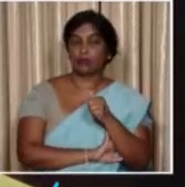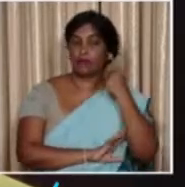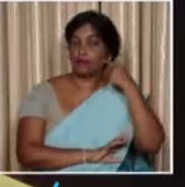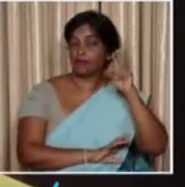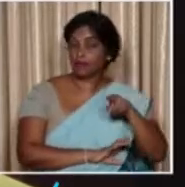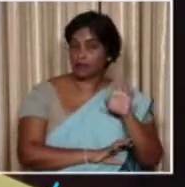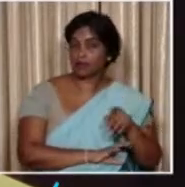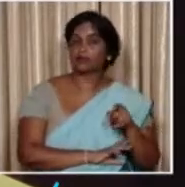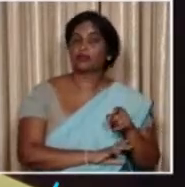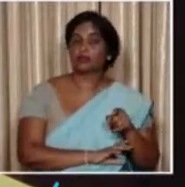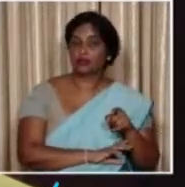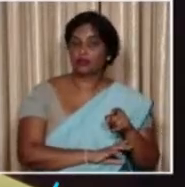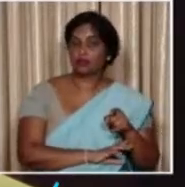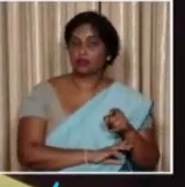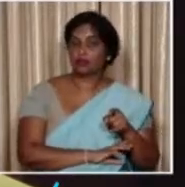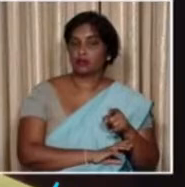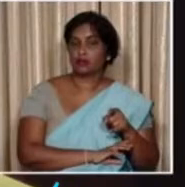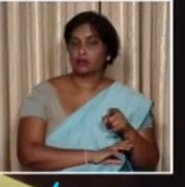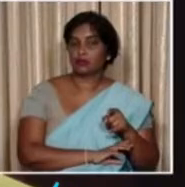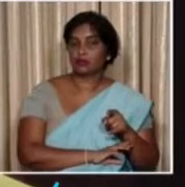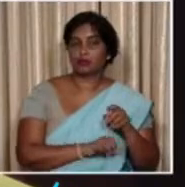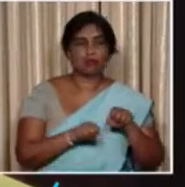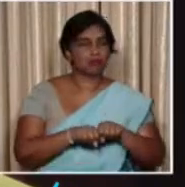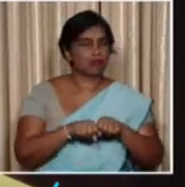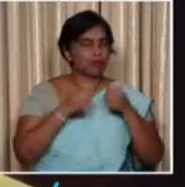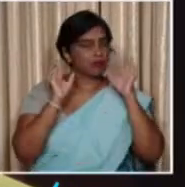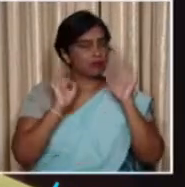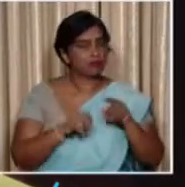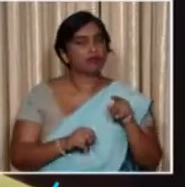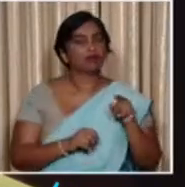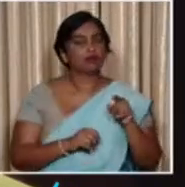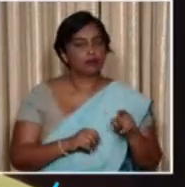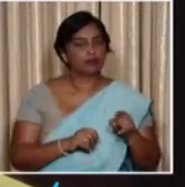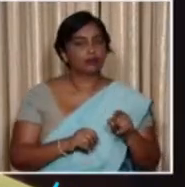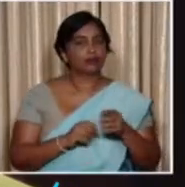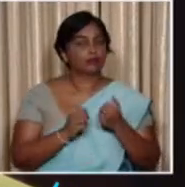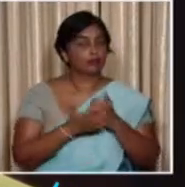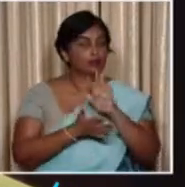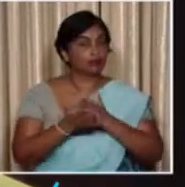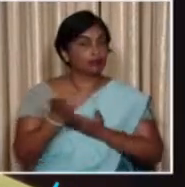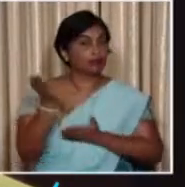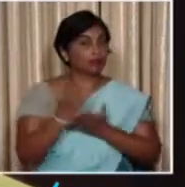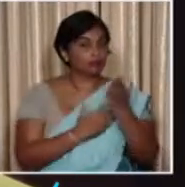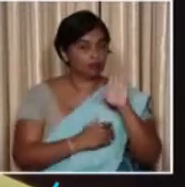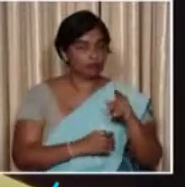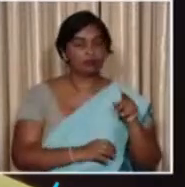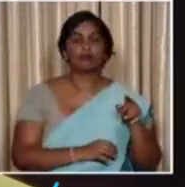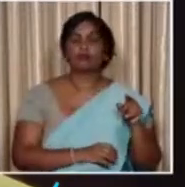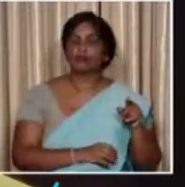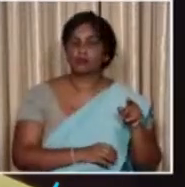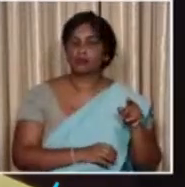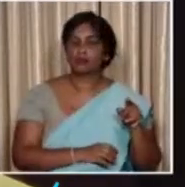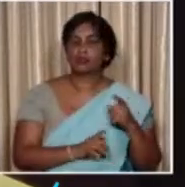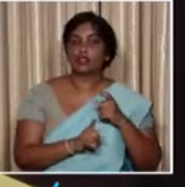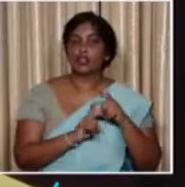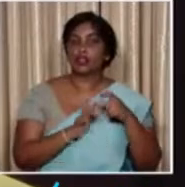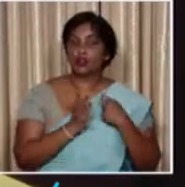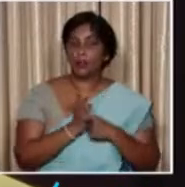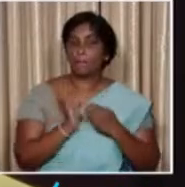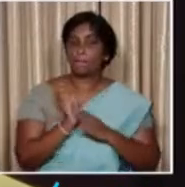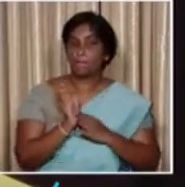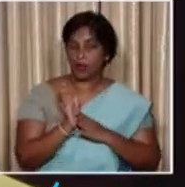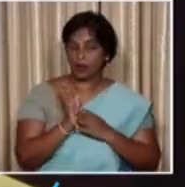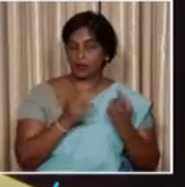විශ්වාස කරලා එය උල්ලංඝනය කරන්නේ නැතුව මේ පෙත්සම් ඉදිරිපත් කරපු ආචාර්ය මහින්